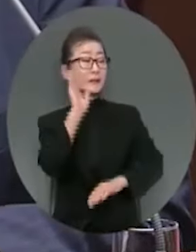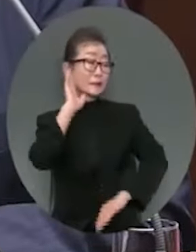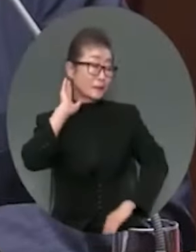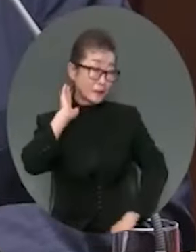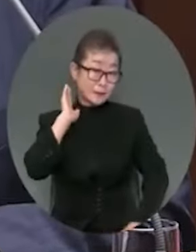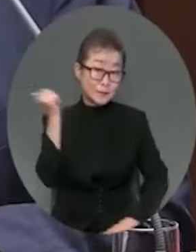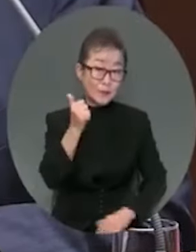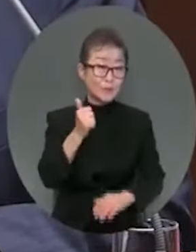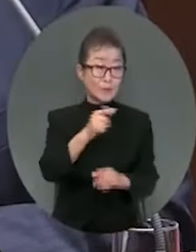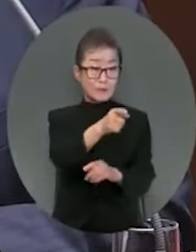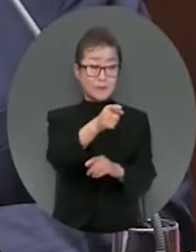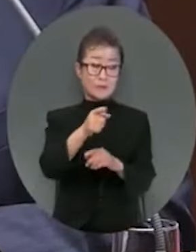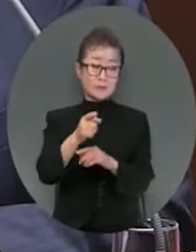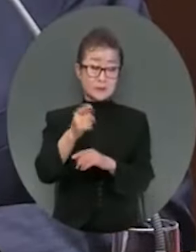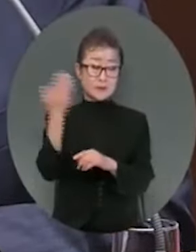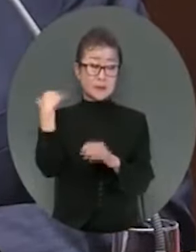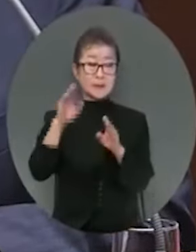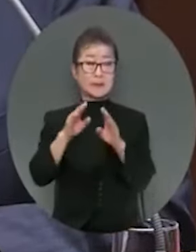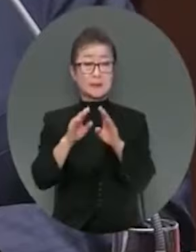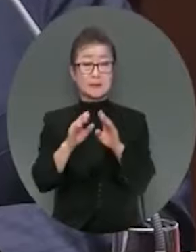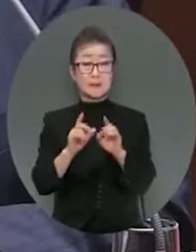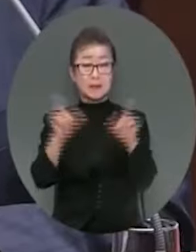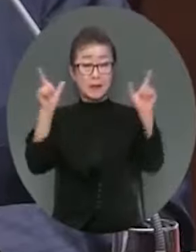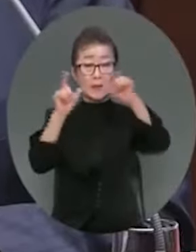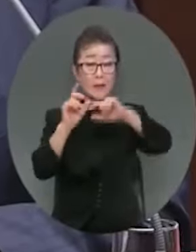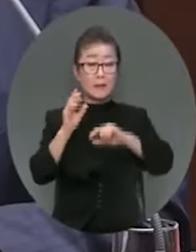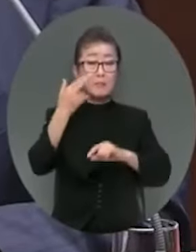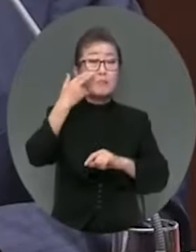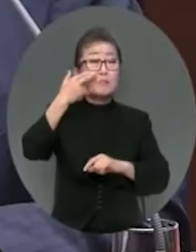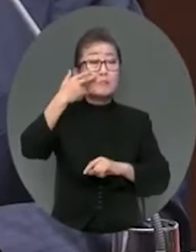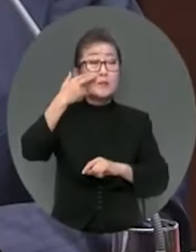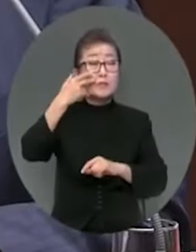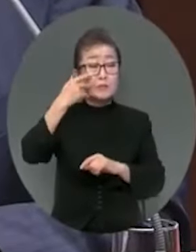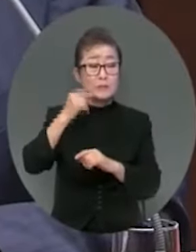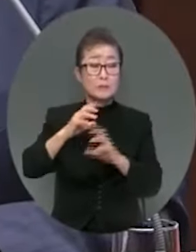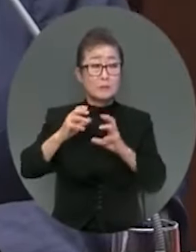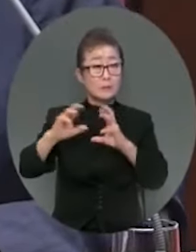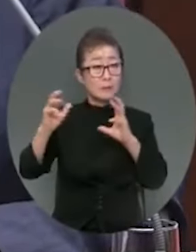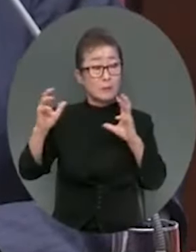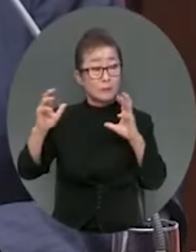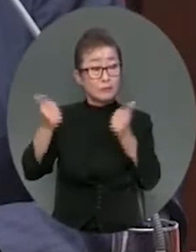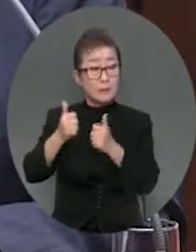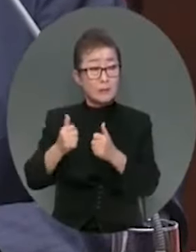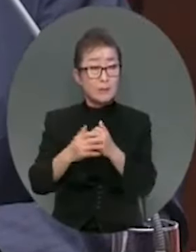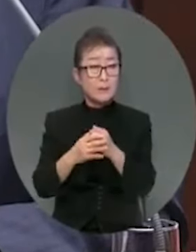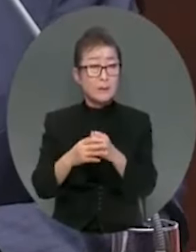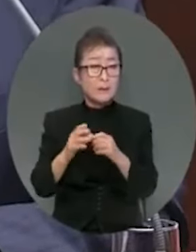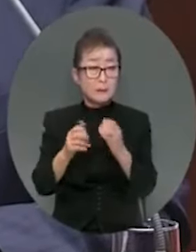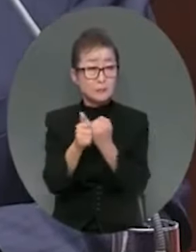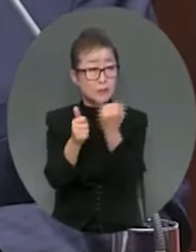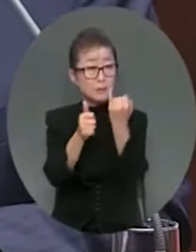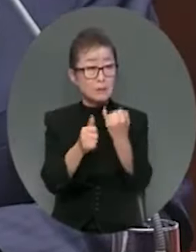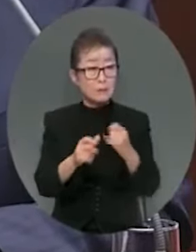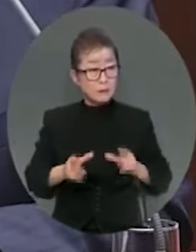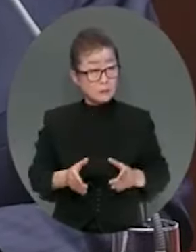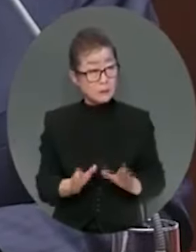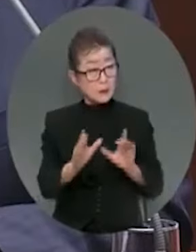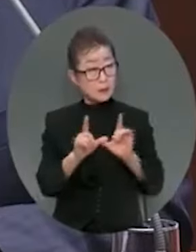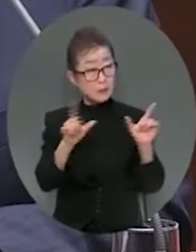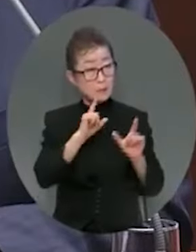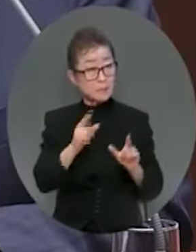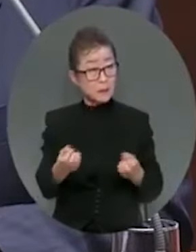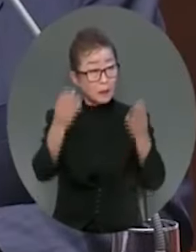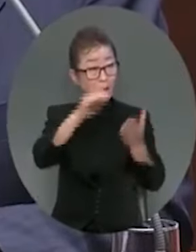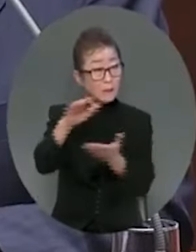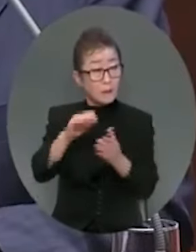미국 국회의원들하고 김건희 여사 생일 파티? 이게 말이 됩니까? 그런데 이 정신